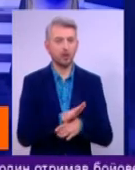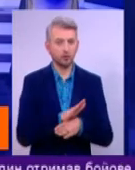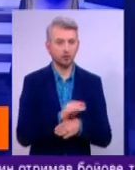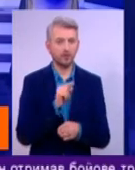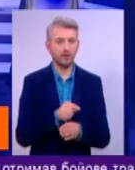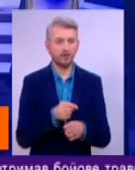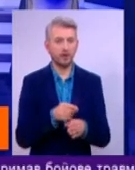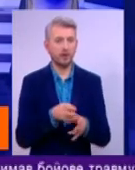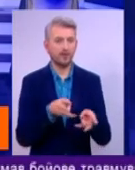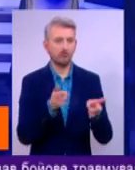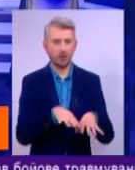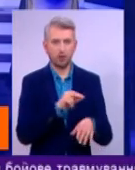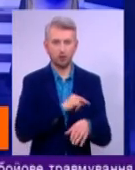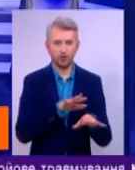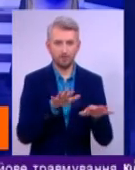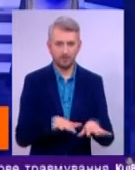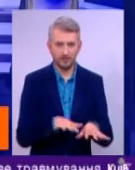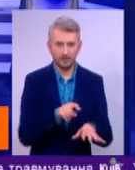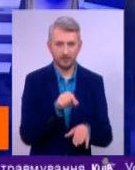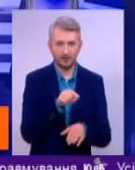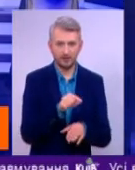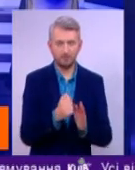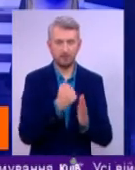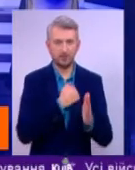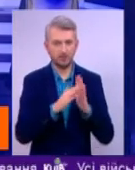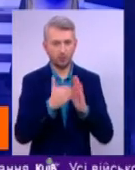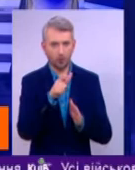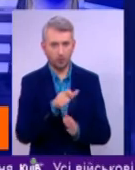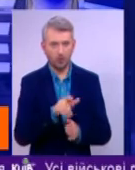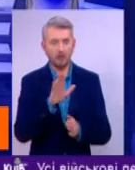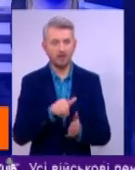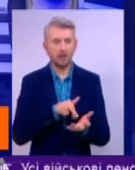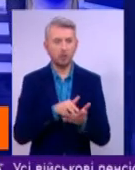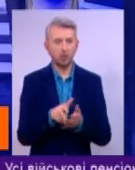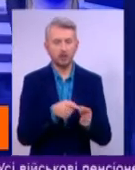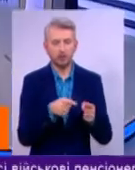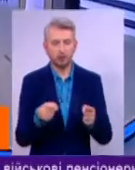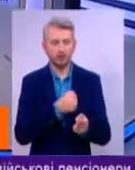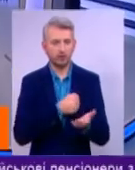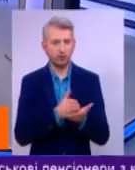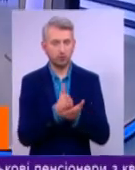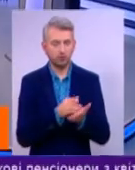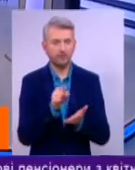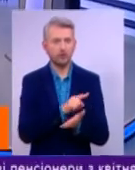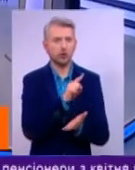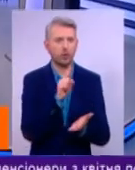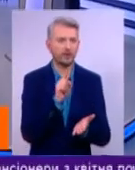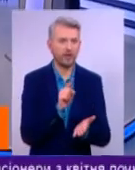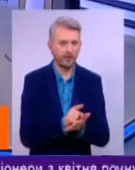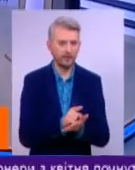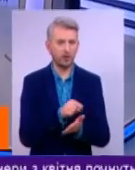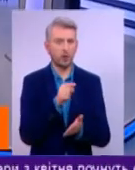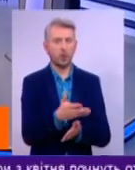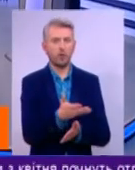Він залишає робоче місце за даним призовником. І після проходження їм строкової військової служби, він зобов'язаний